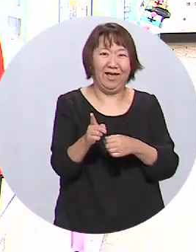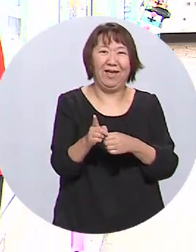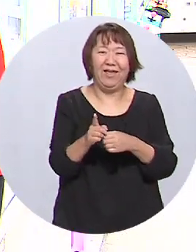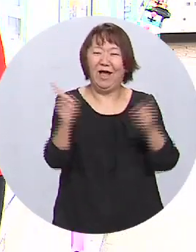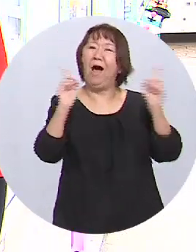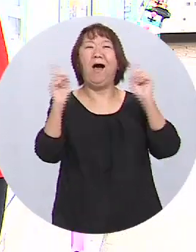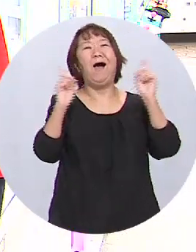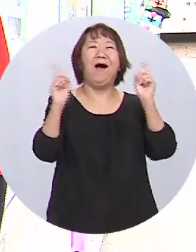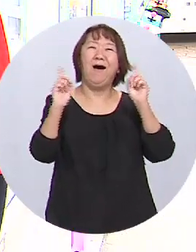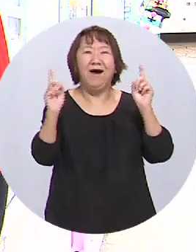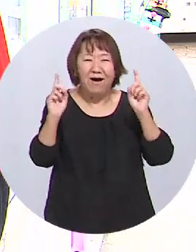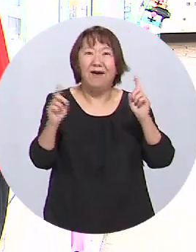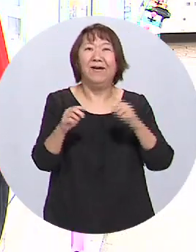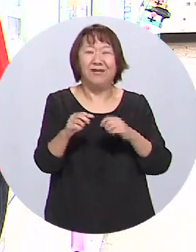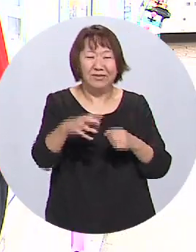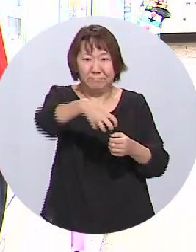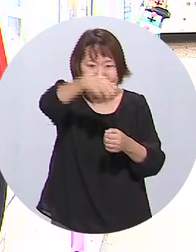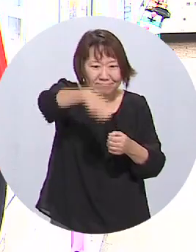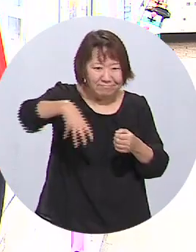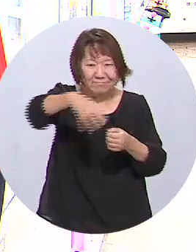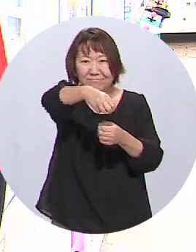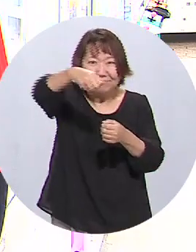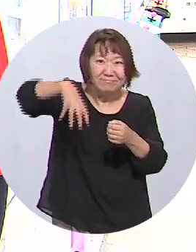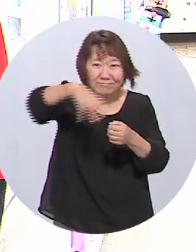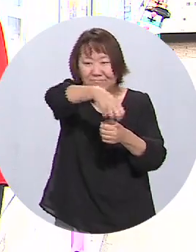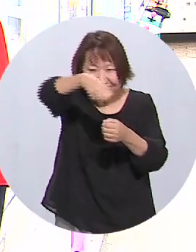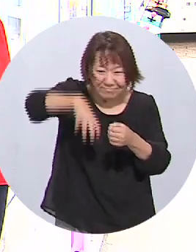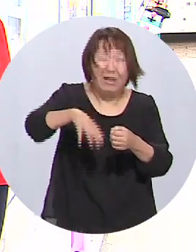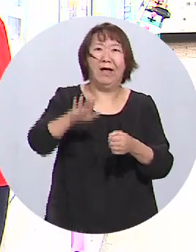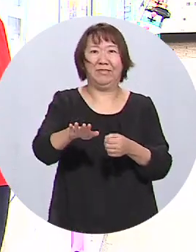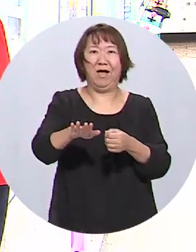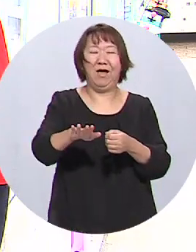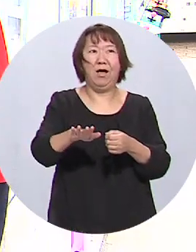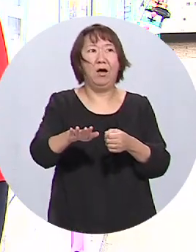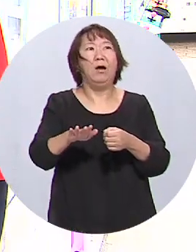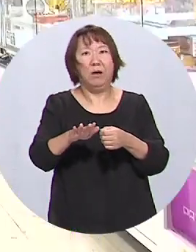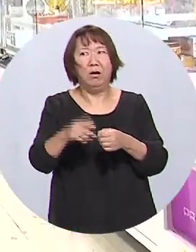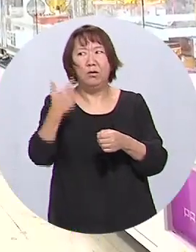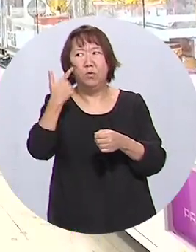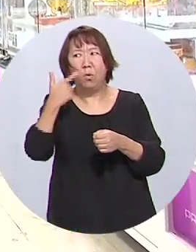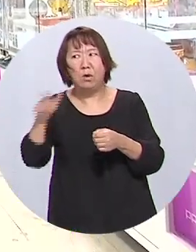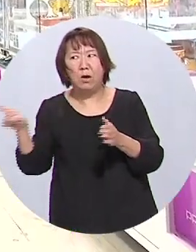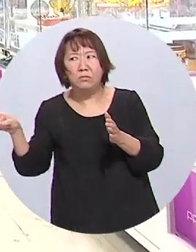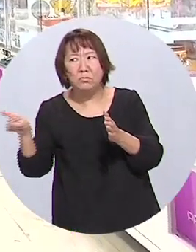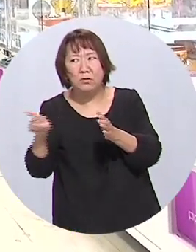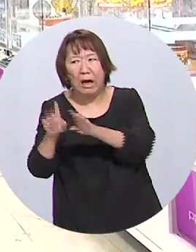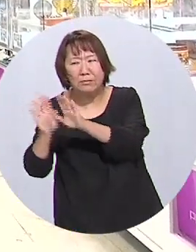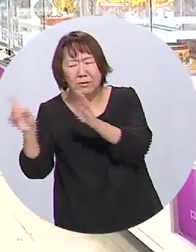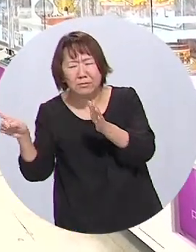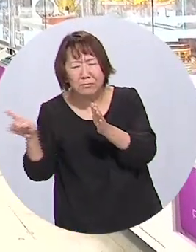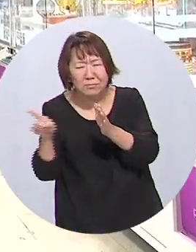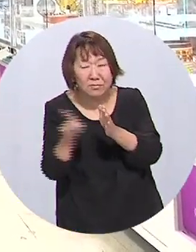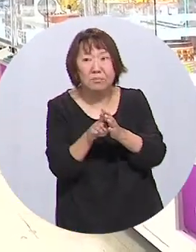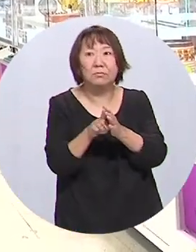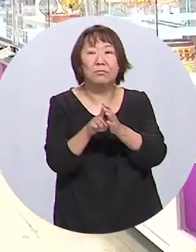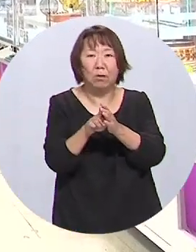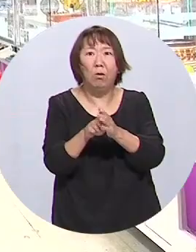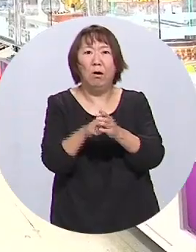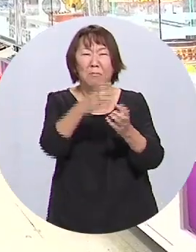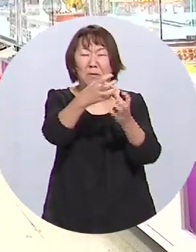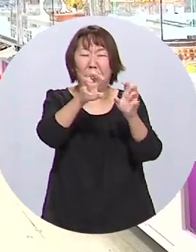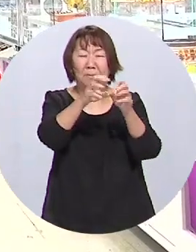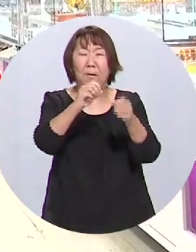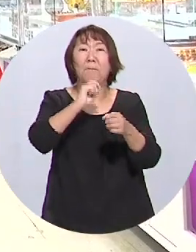プレイして遊んでいただける方もいらっしゃいますし、今始めて約6ヶ月ですね、今現在なんですけども、まあ、約1万6000